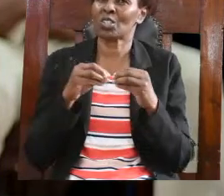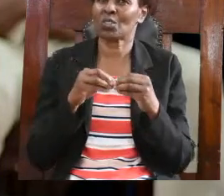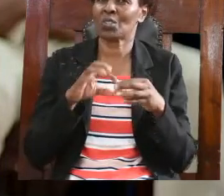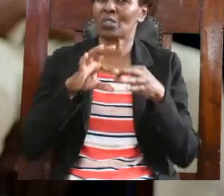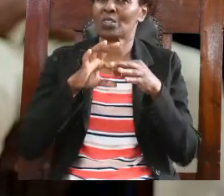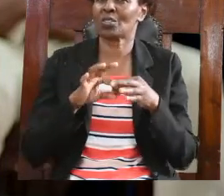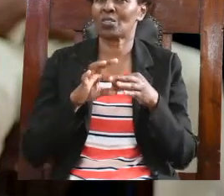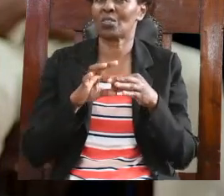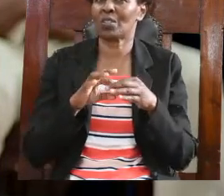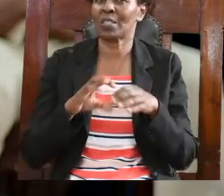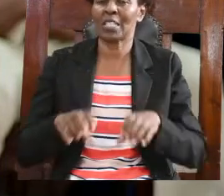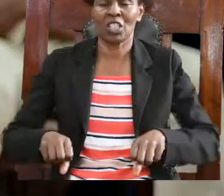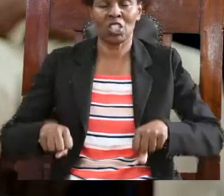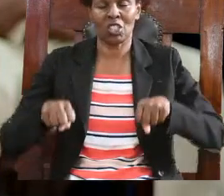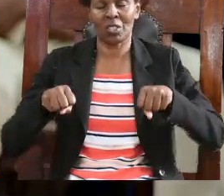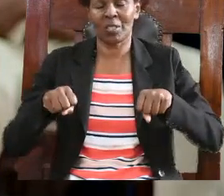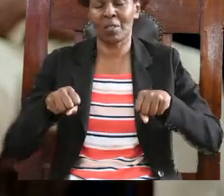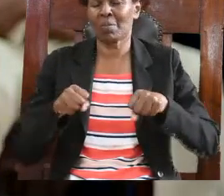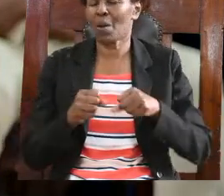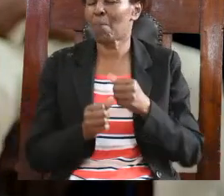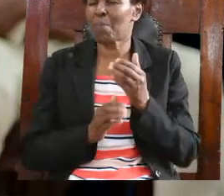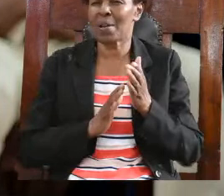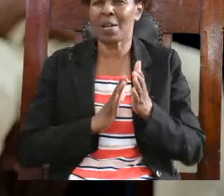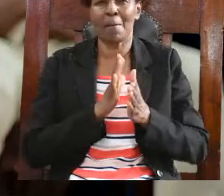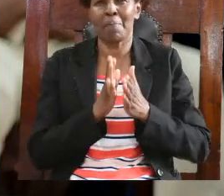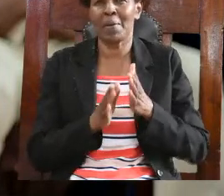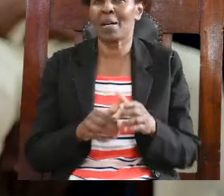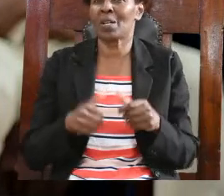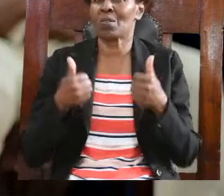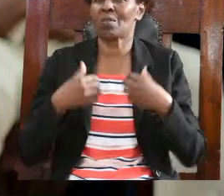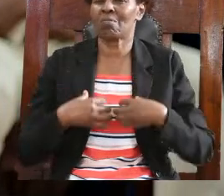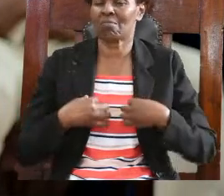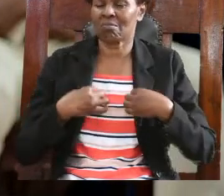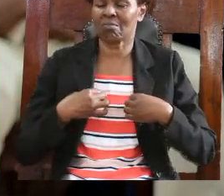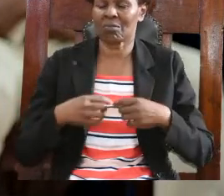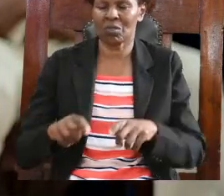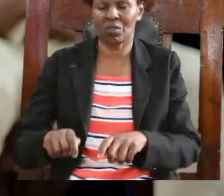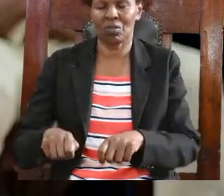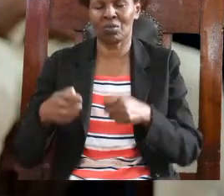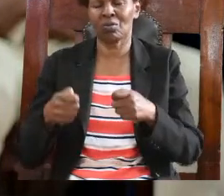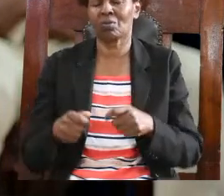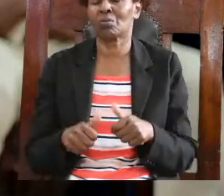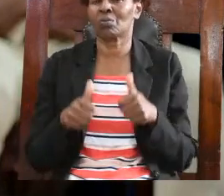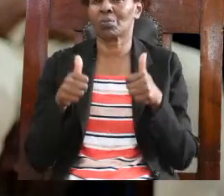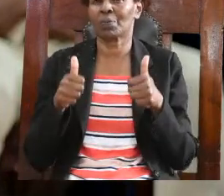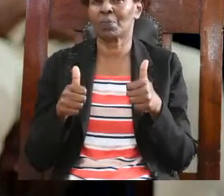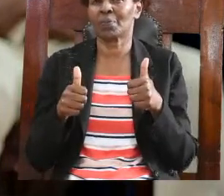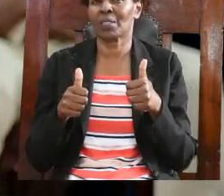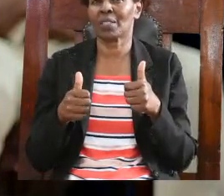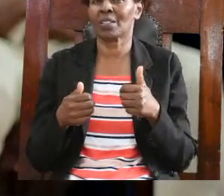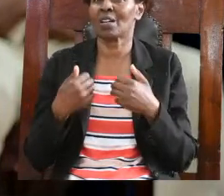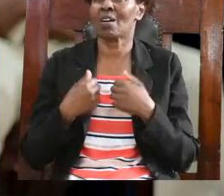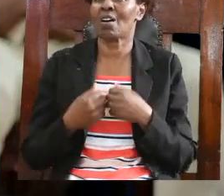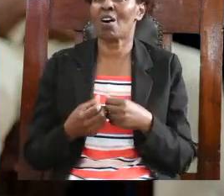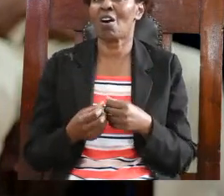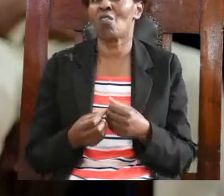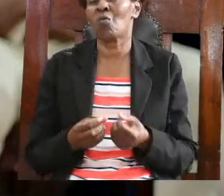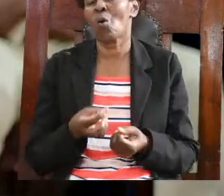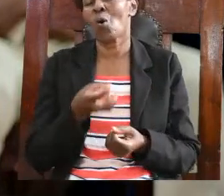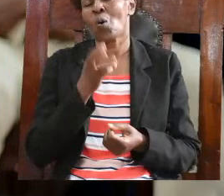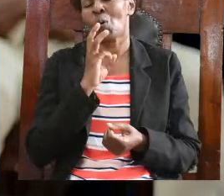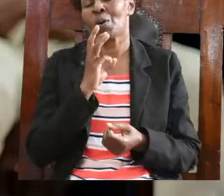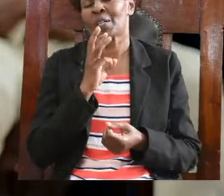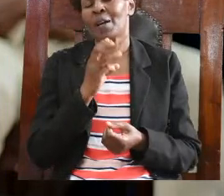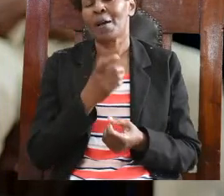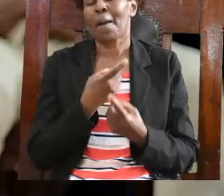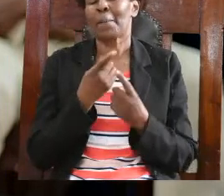pale alikuwa amejiandaa vizuri, alikuwa mavazi iko sawa, viatu, na hata alikuwa amebeba chupa ya maji.